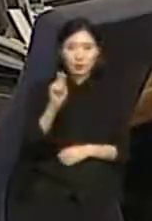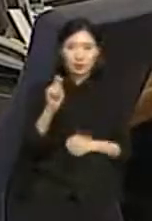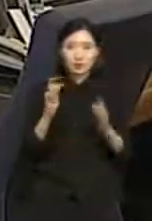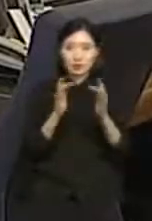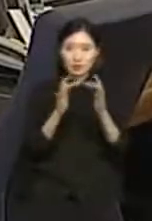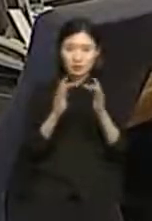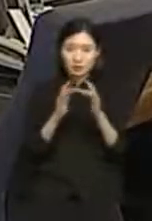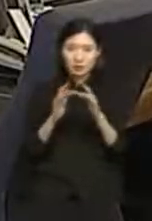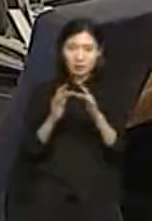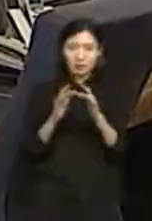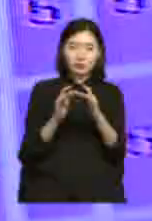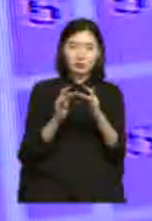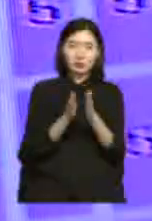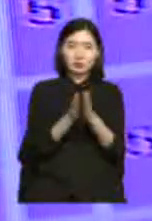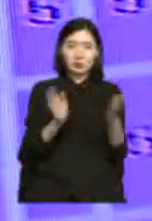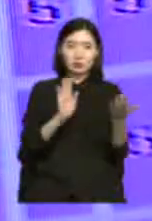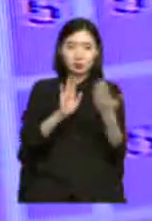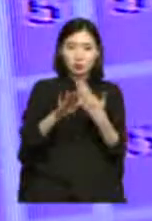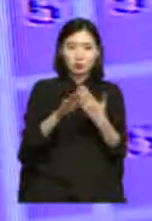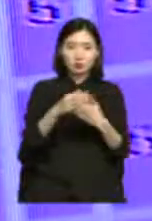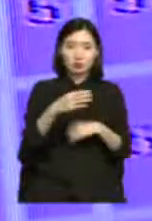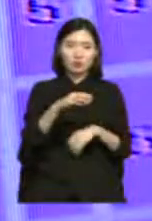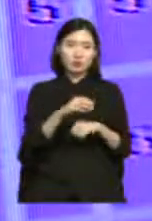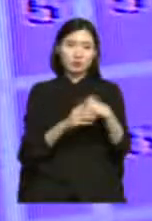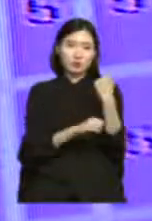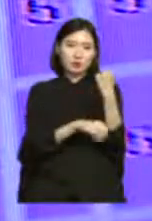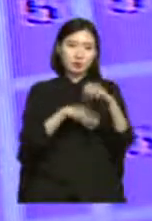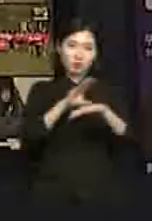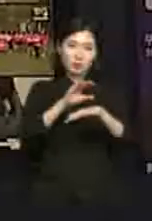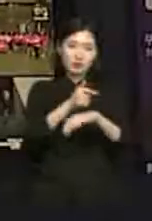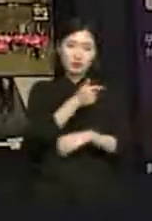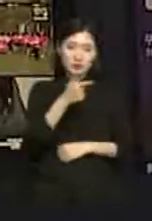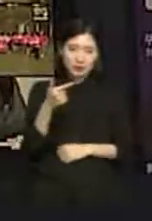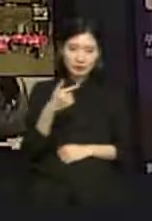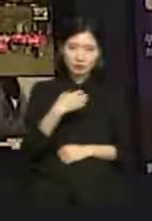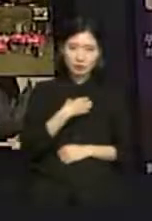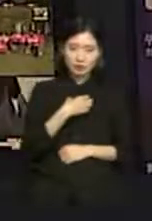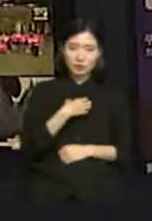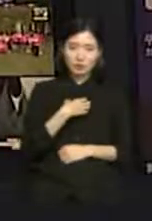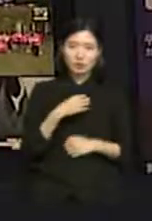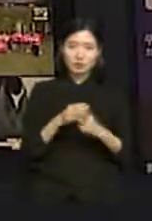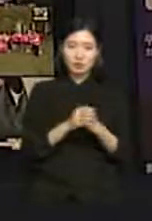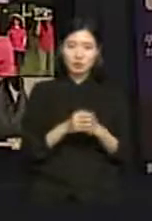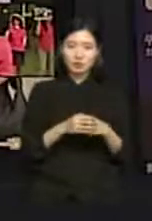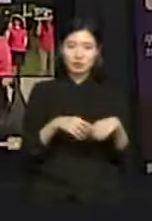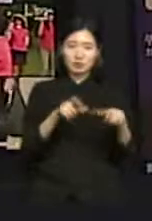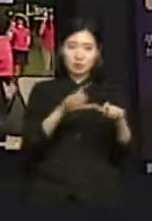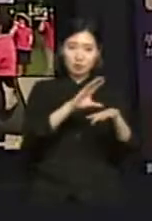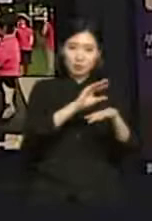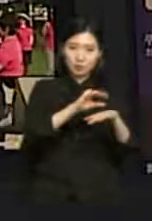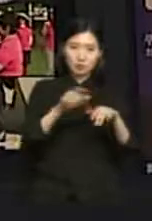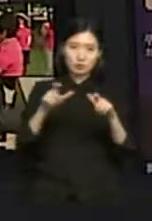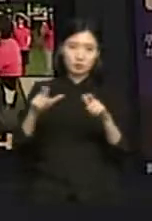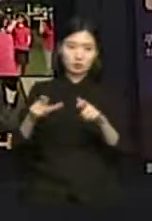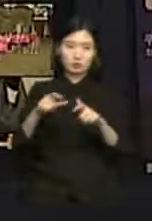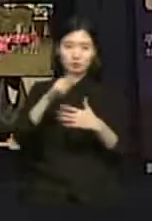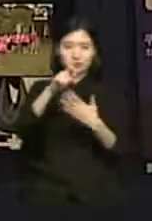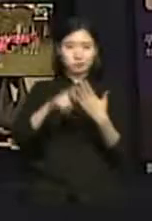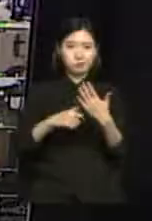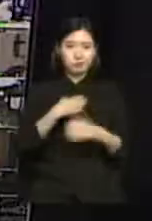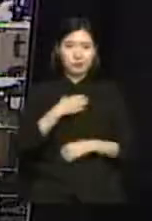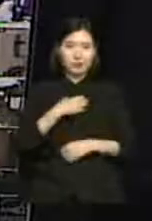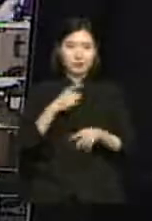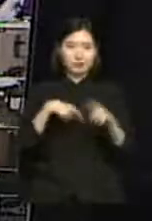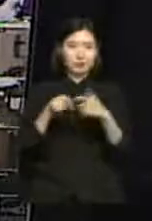기존 방송 시장은 큰 타격을 받고 있습니다. 지상파가 흔들리는 가운데 지역 방송과 지역 채널의 위기는